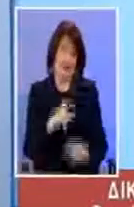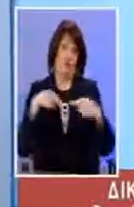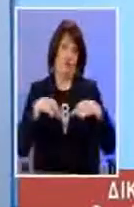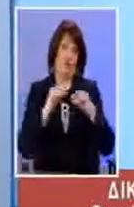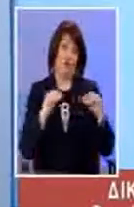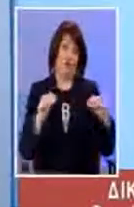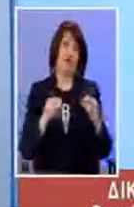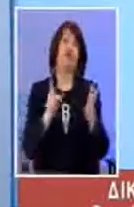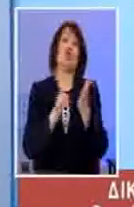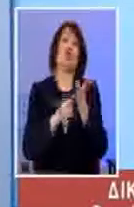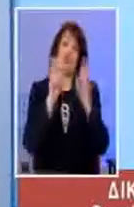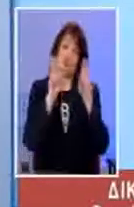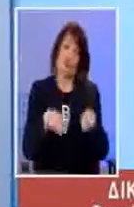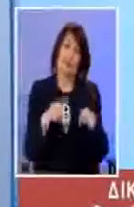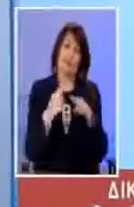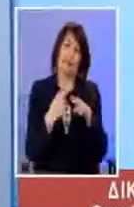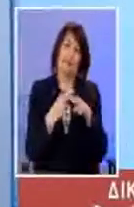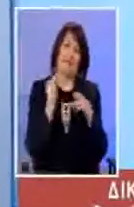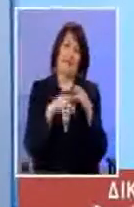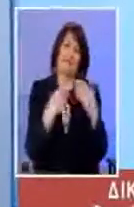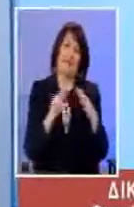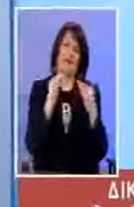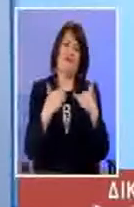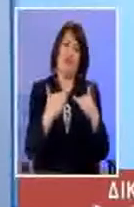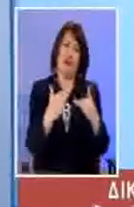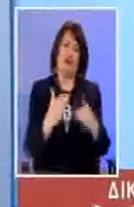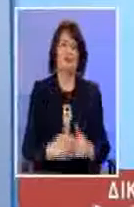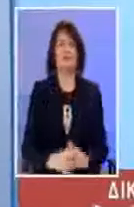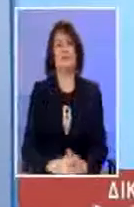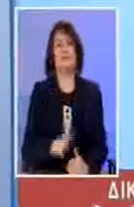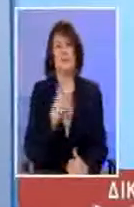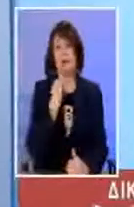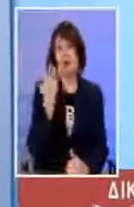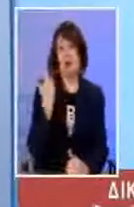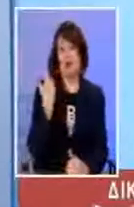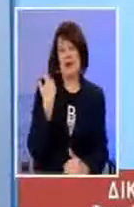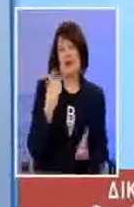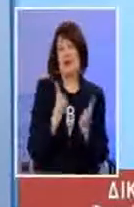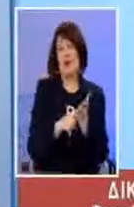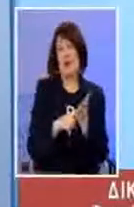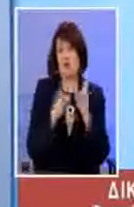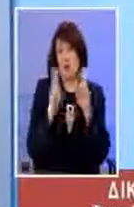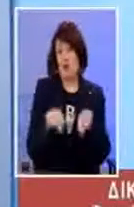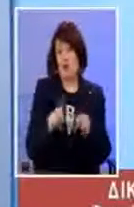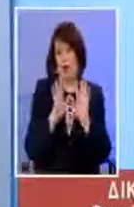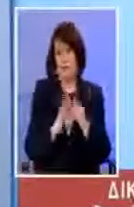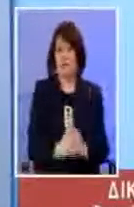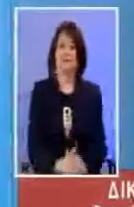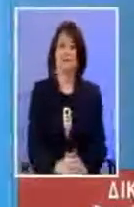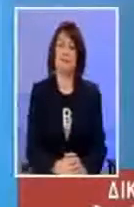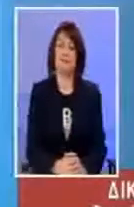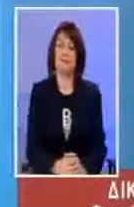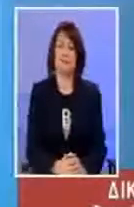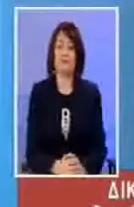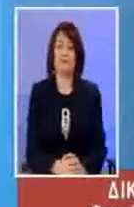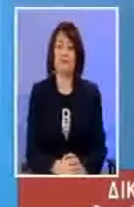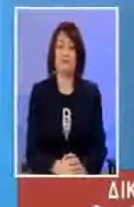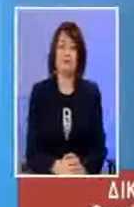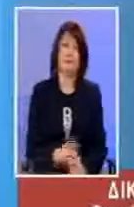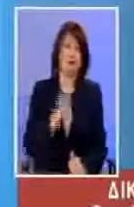με νόμο που ψήφισε η Βουλή, γιατί δεν είχε αναγνωριστεί νομοθετικά. Και δεν είναι μια παλιά γραφή, έτσι, δεν